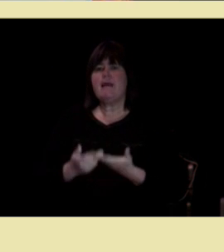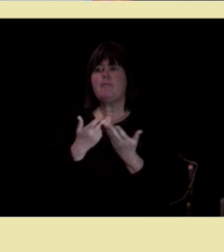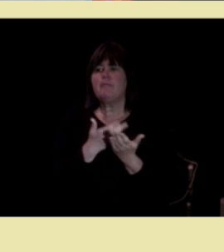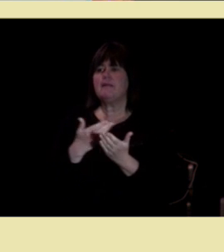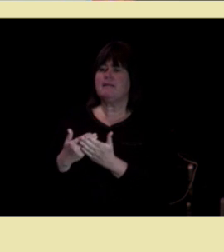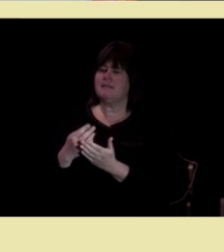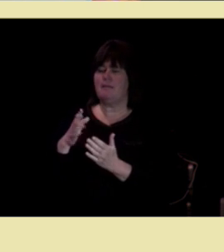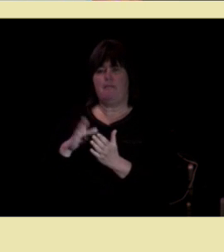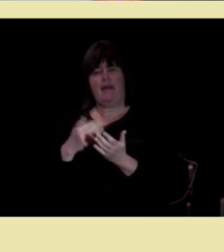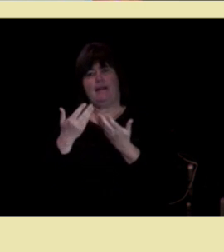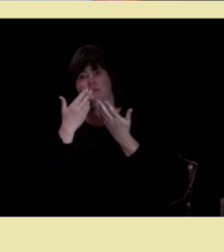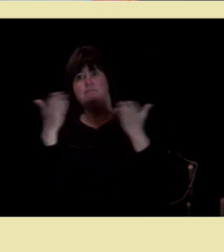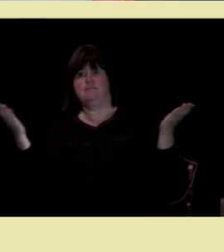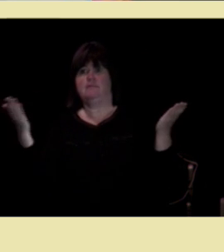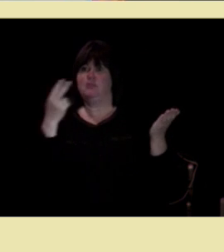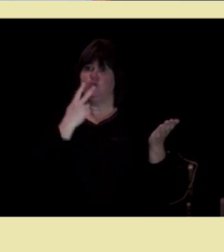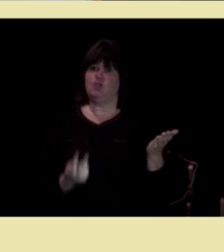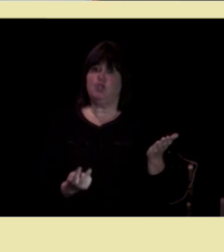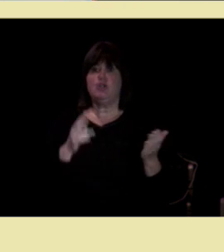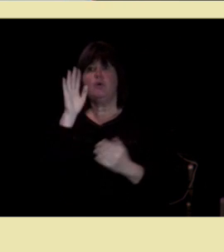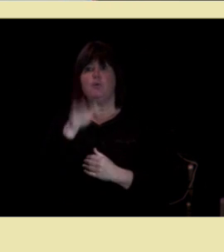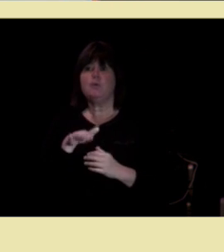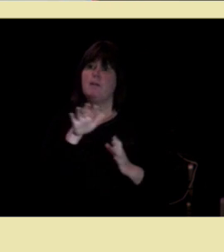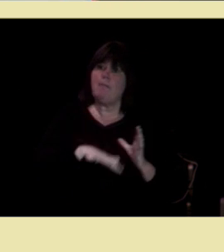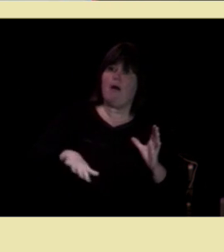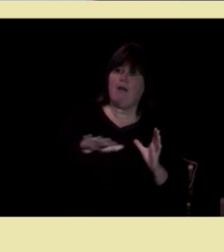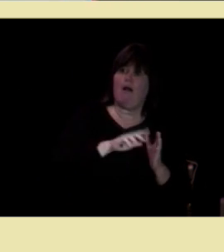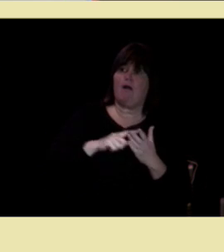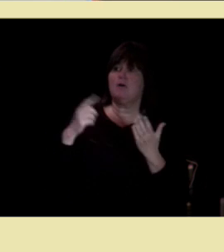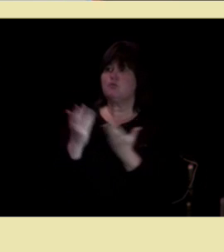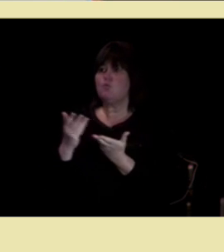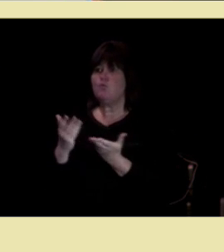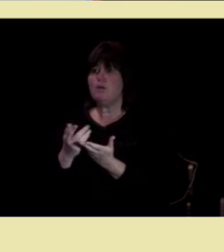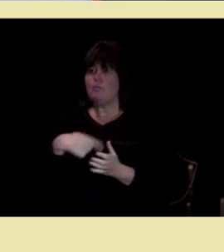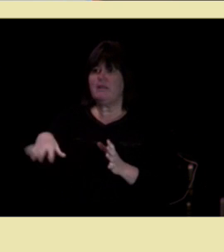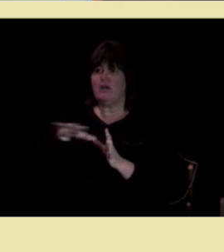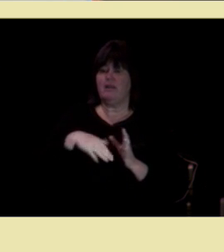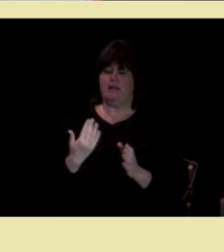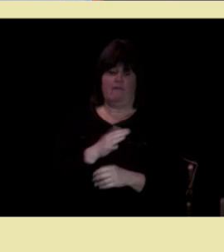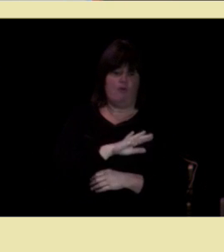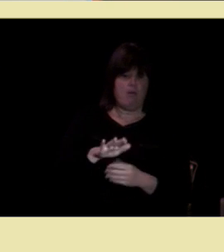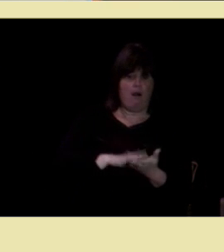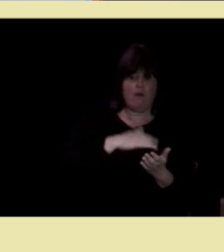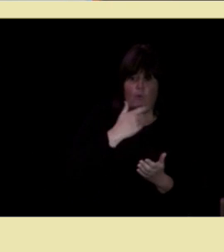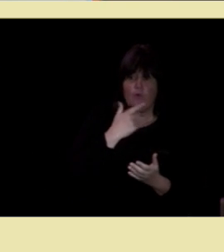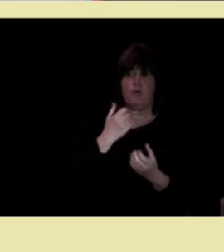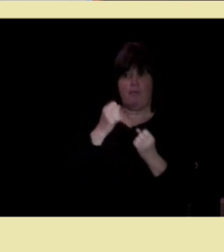synlige ute i barnehagen og skolene på de arenaene hvor barna og ungdommene oppholder seg.